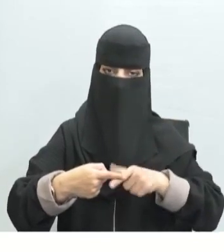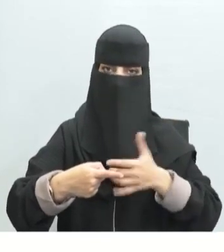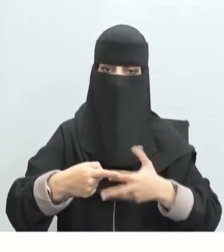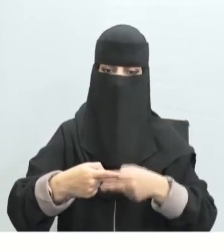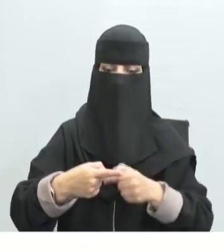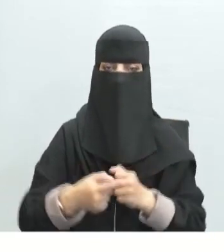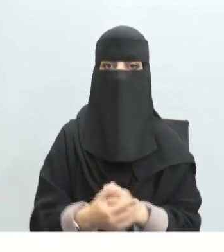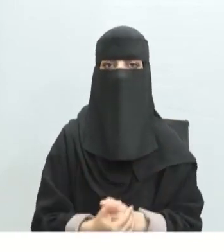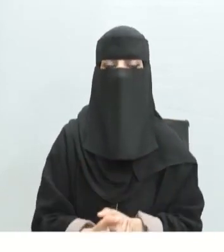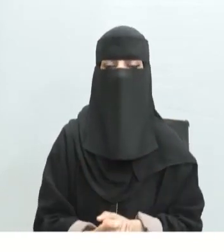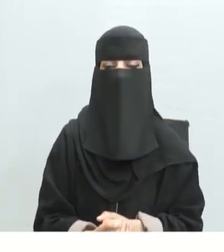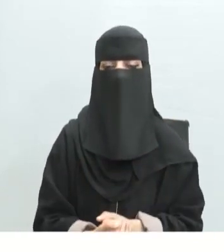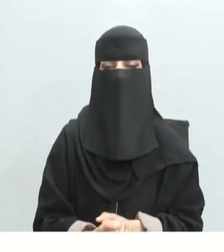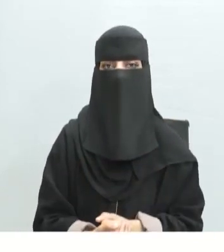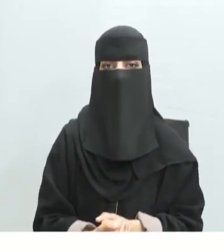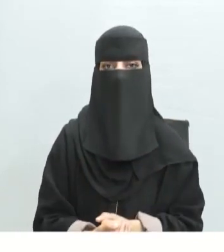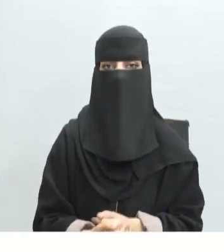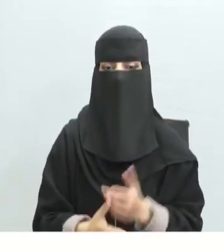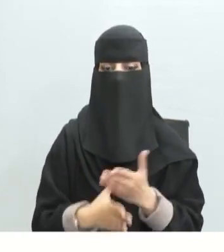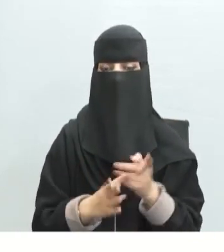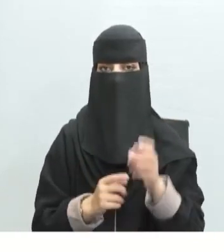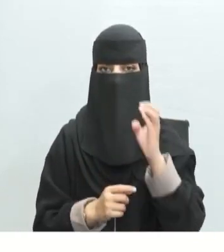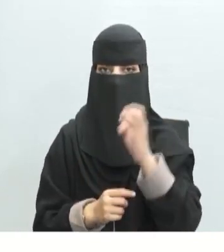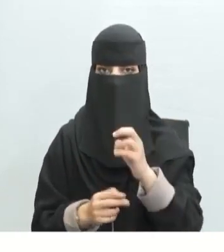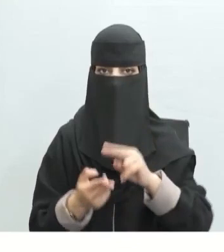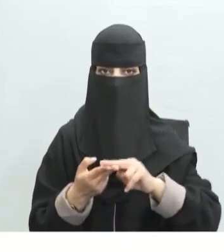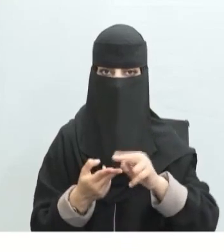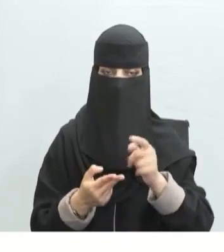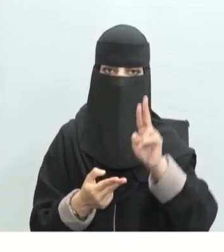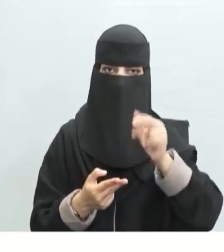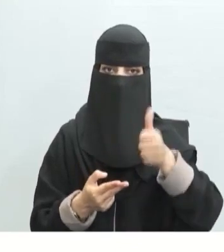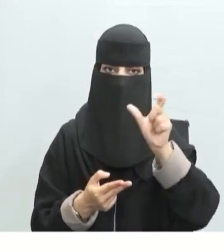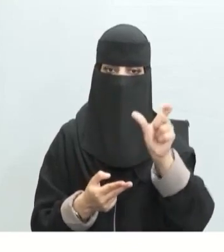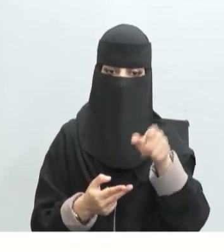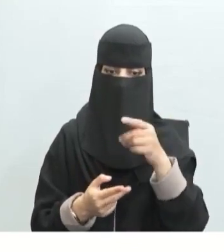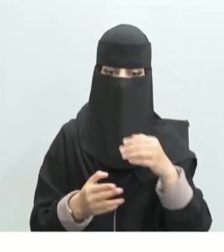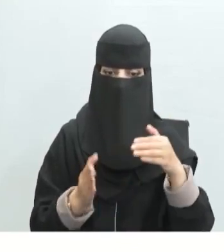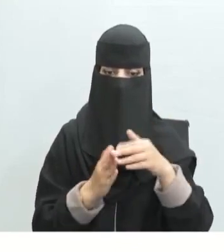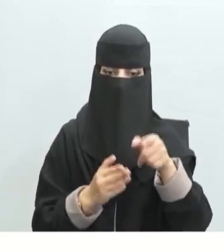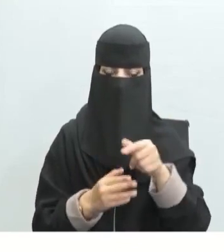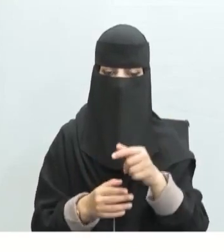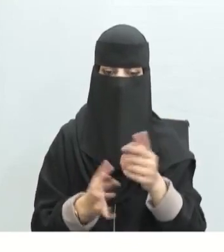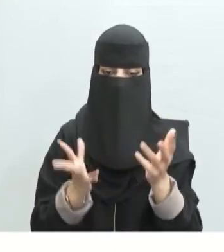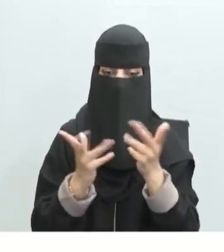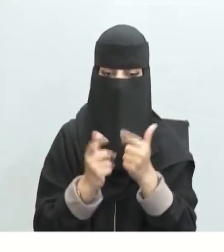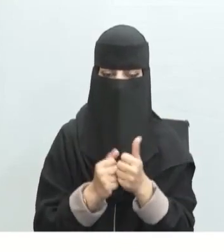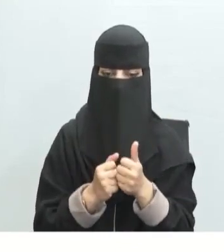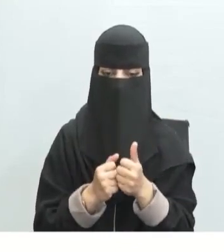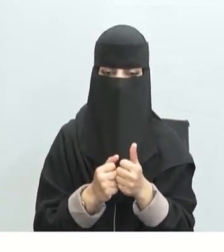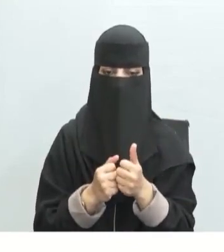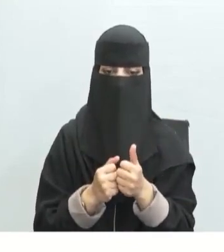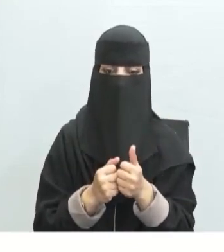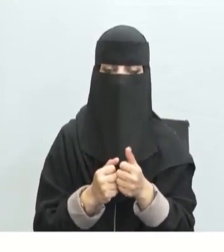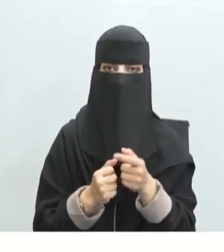6 وربع بهذه الصوره يكون هذا هو تان ثيتا اكون انا جبته اللي هو قيمه او مقدار او